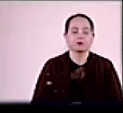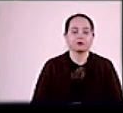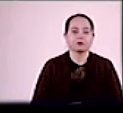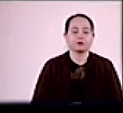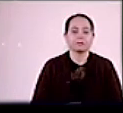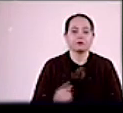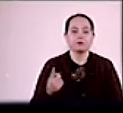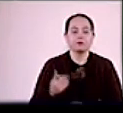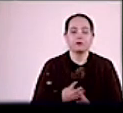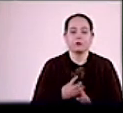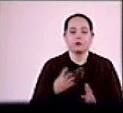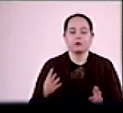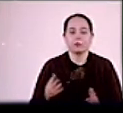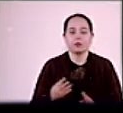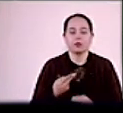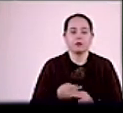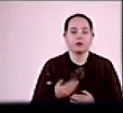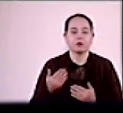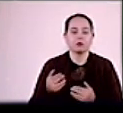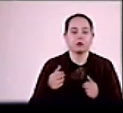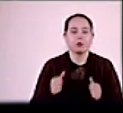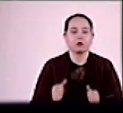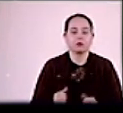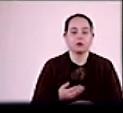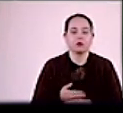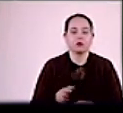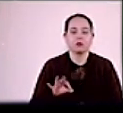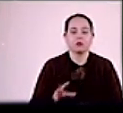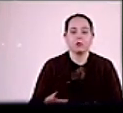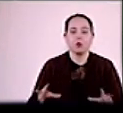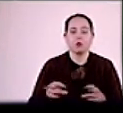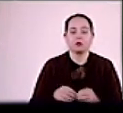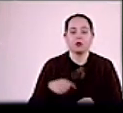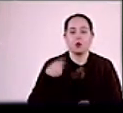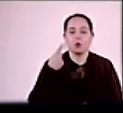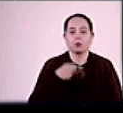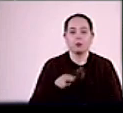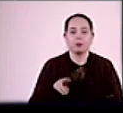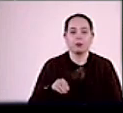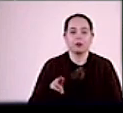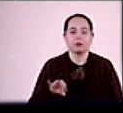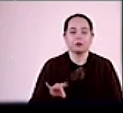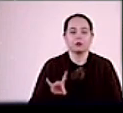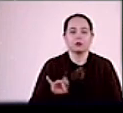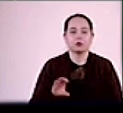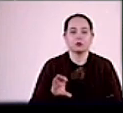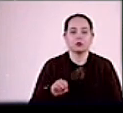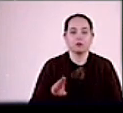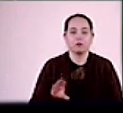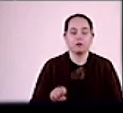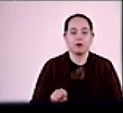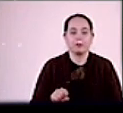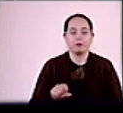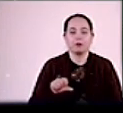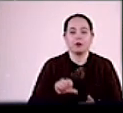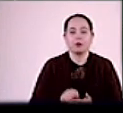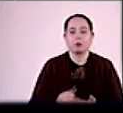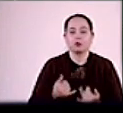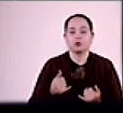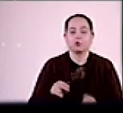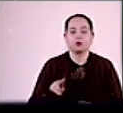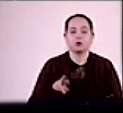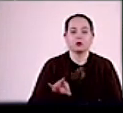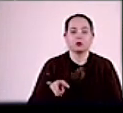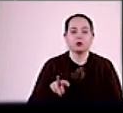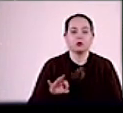В первую очередь, в данном отрывке они объединены образом Пети Ростова. Причем Долохов